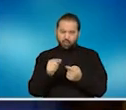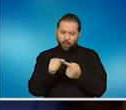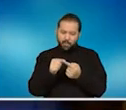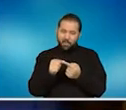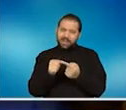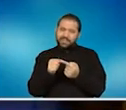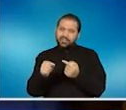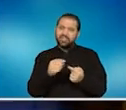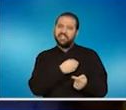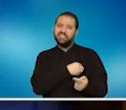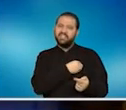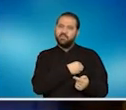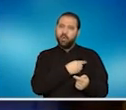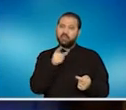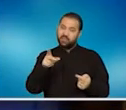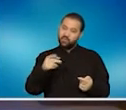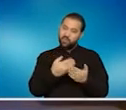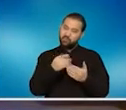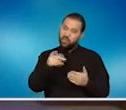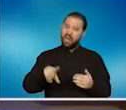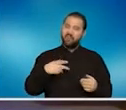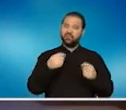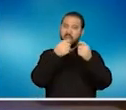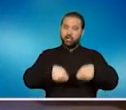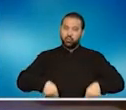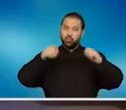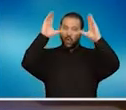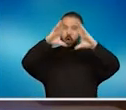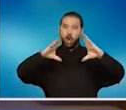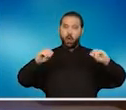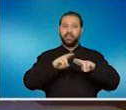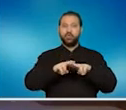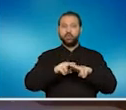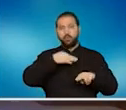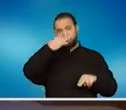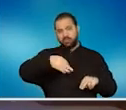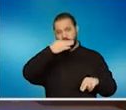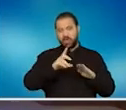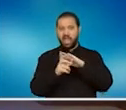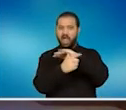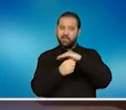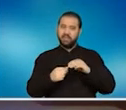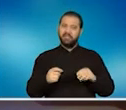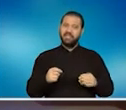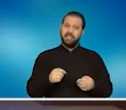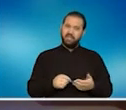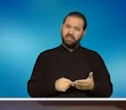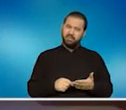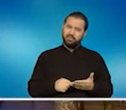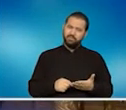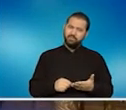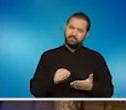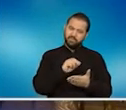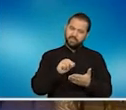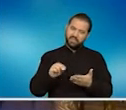pentru că el a fost al tuturor, nu numai al nostru. Și exact cum spuneam din testamentul său,